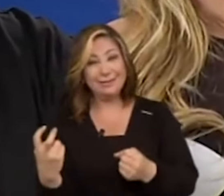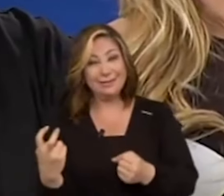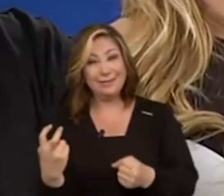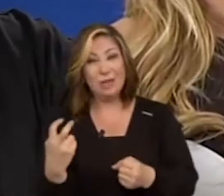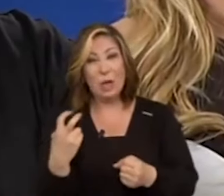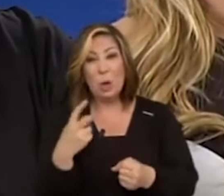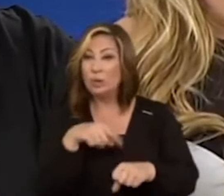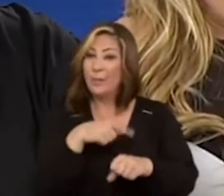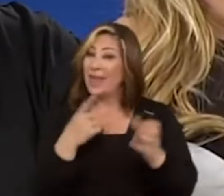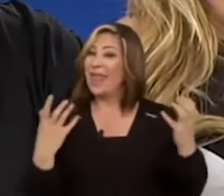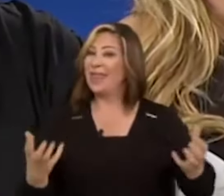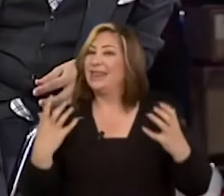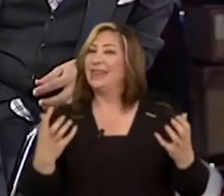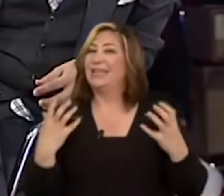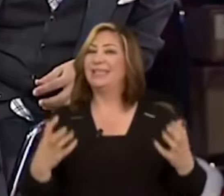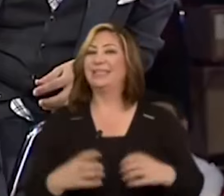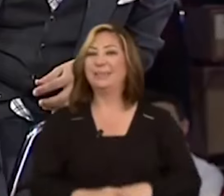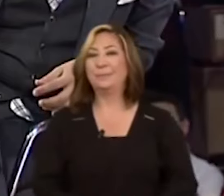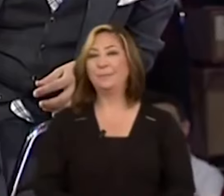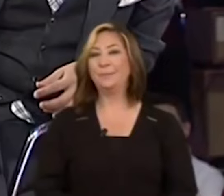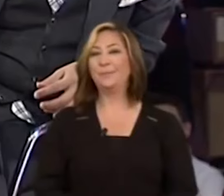O zaman yandık.